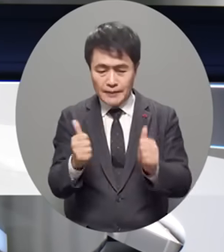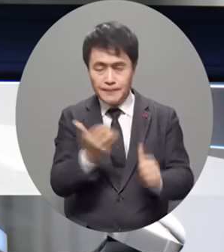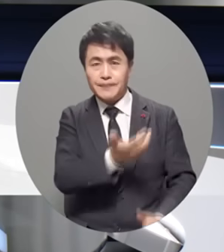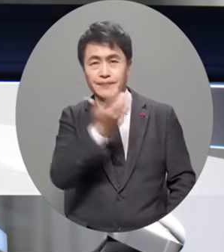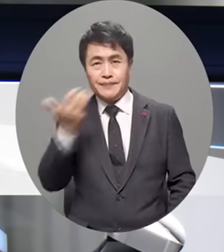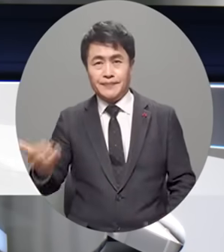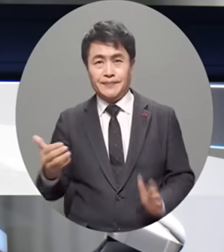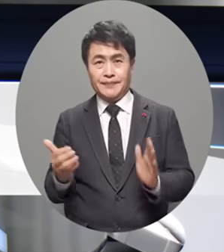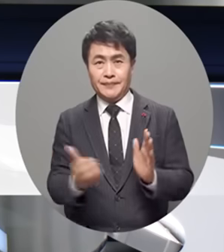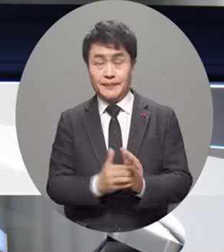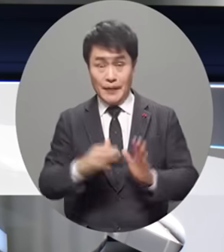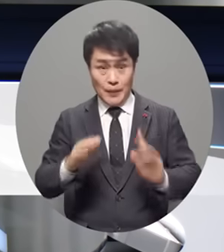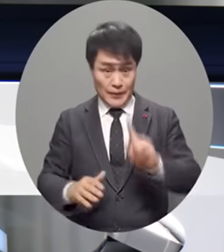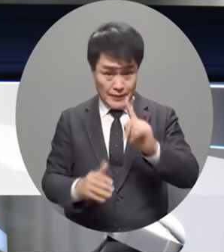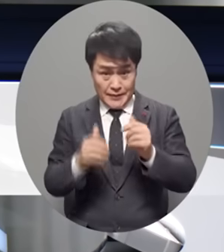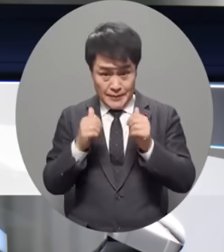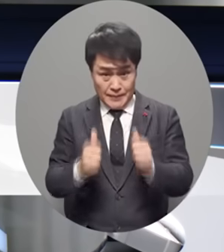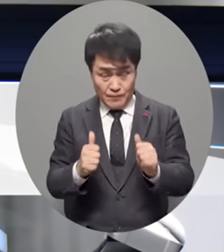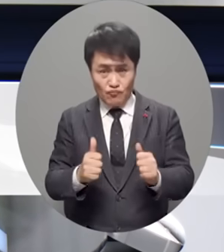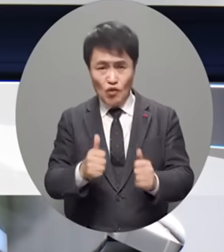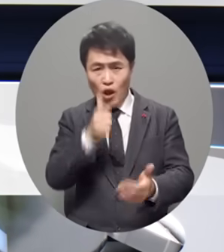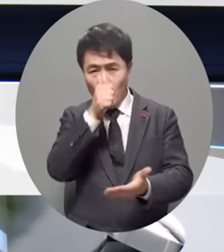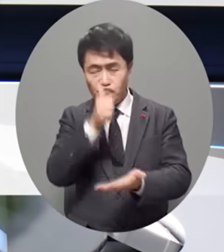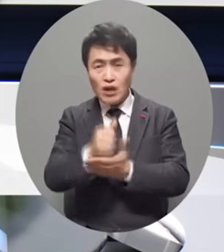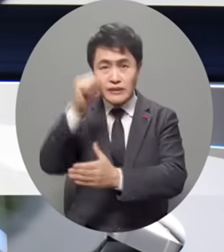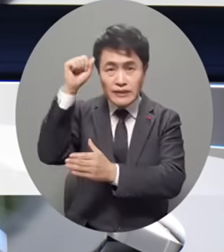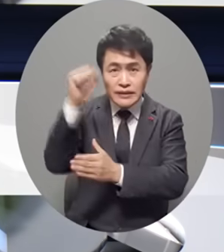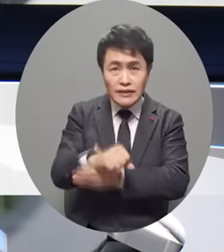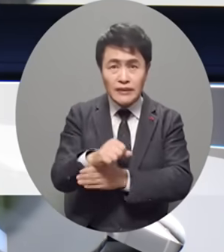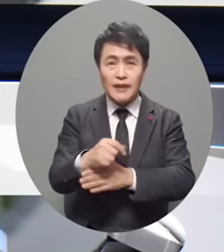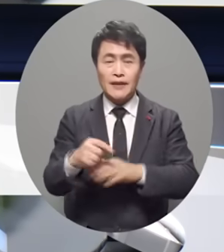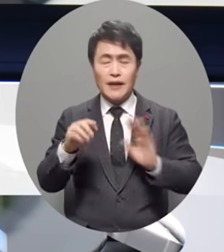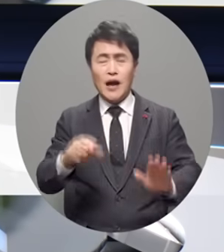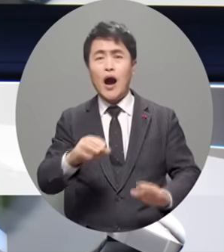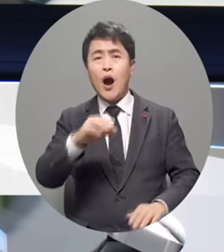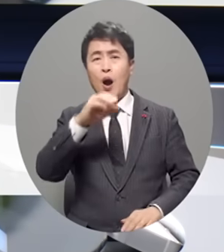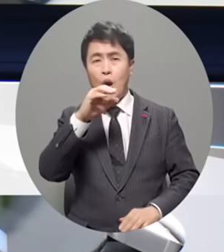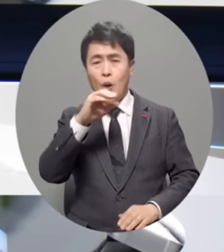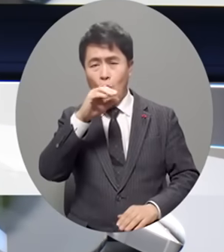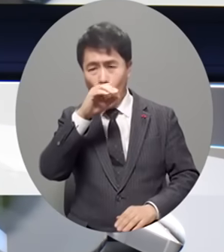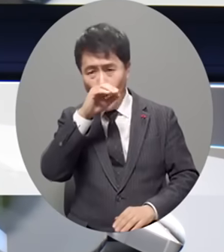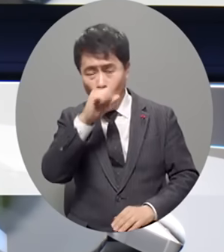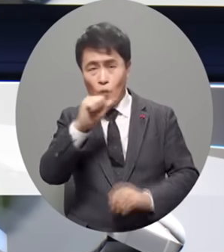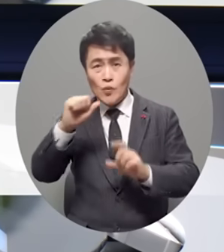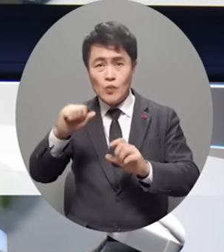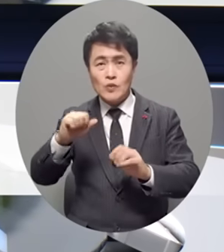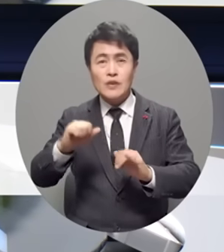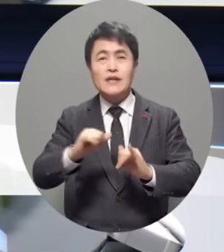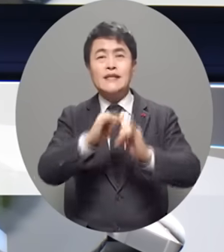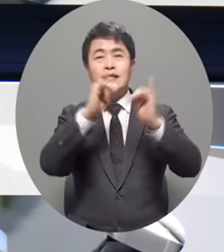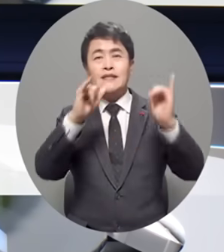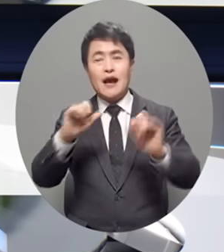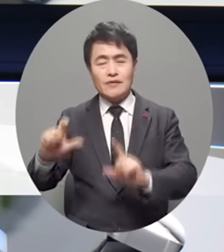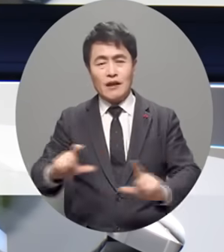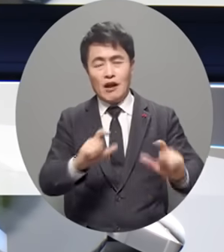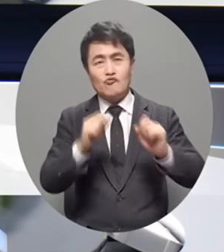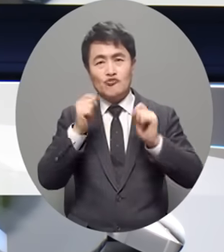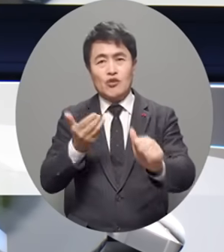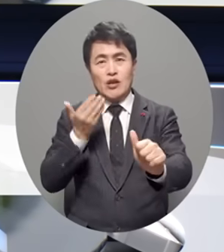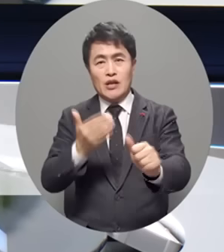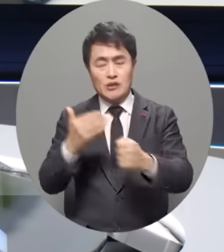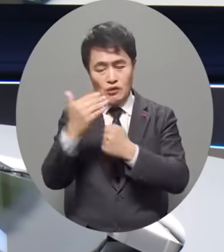넘겨졌습니다. 오늘 1심 법원이 유죄를 인정하면서도 건전한 사회생활을 할 기회를 주겠다면서 집행유예를